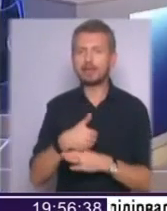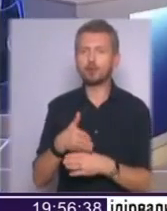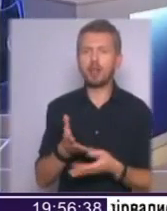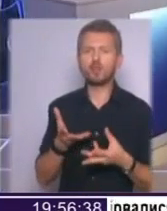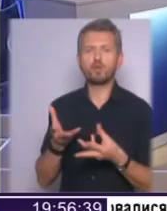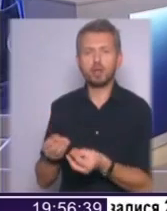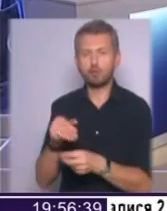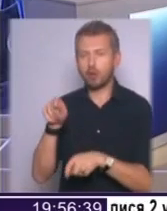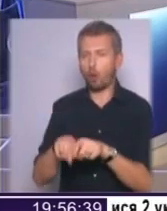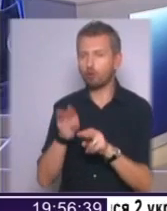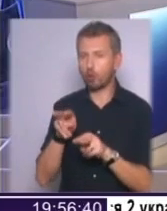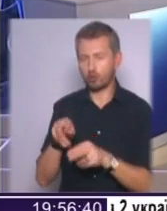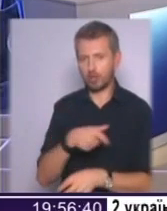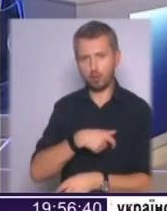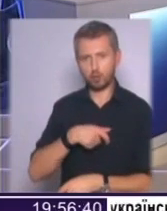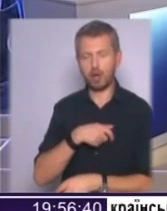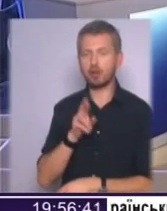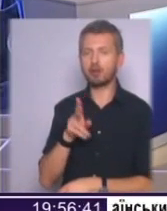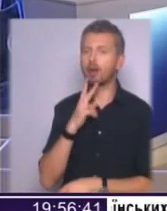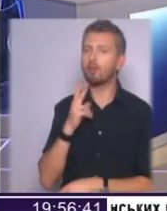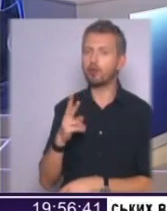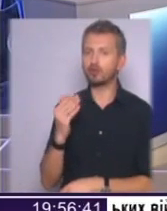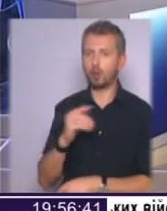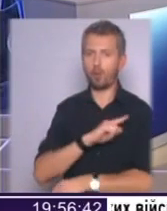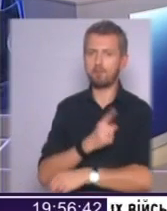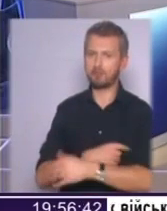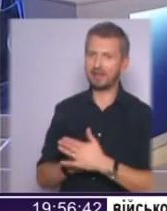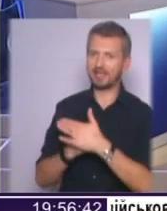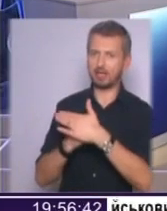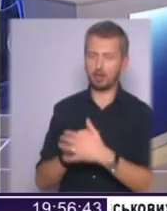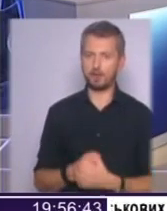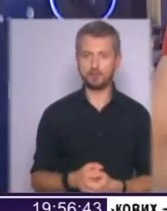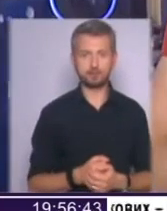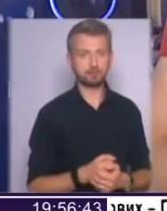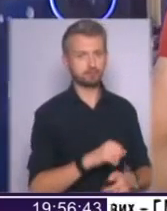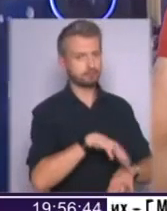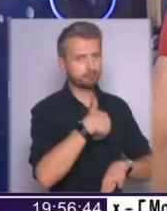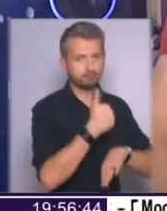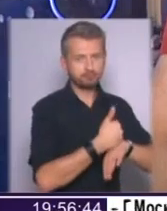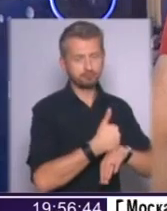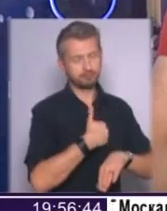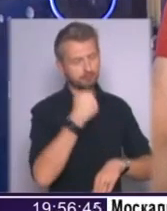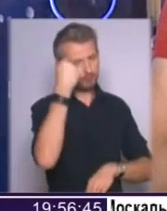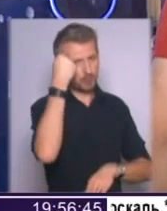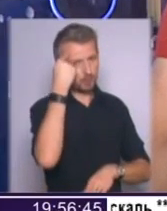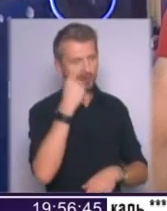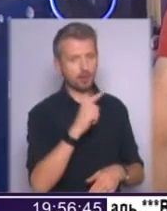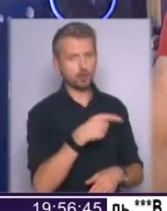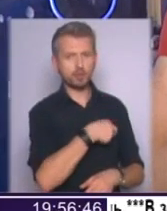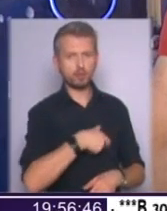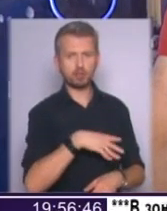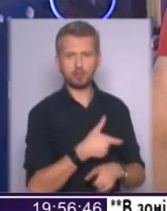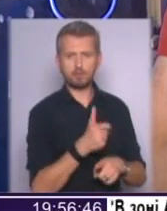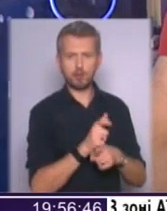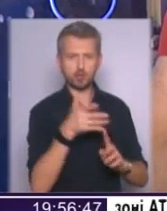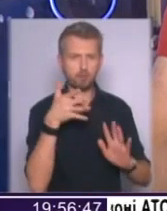і контролю депутата, як ви бачите його підсилення? Ключовий нюанс, я думаю, що полягає в тому, щоб депутати були якомога більш